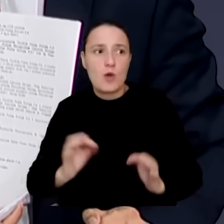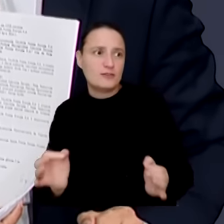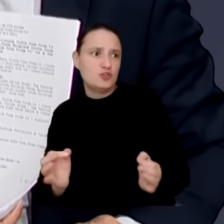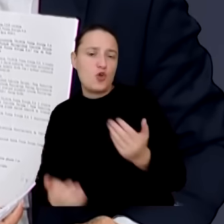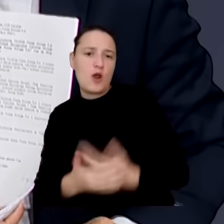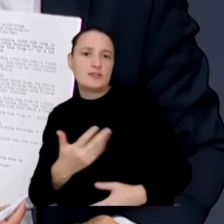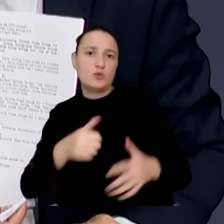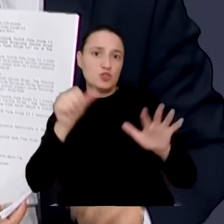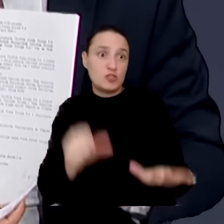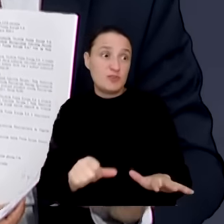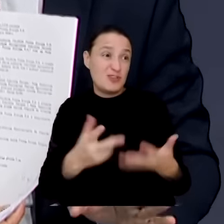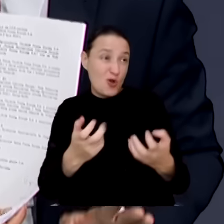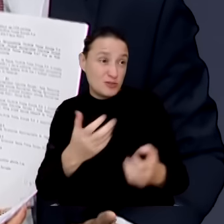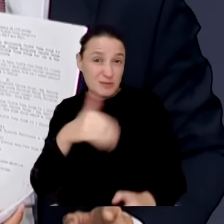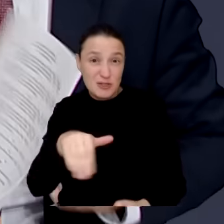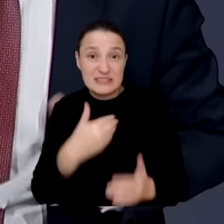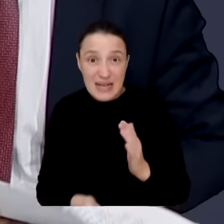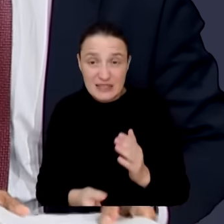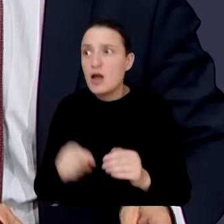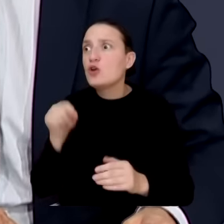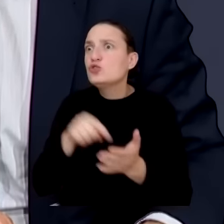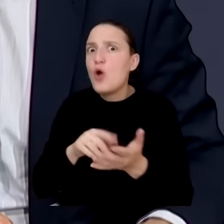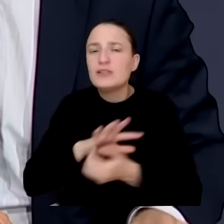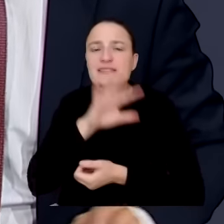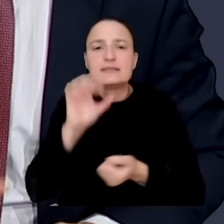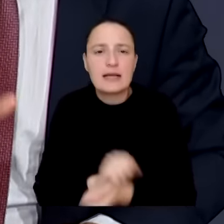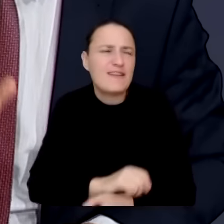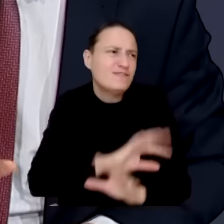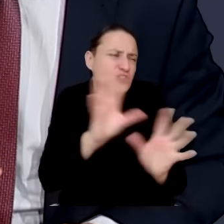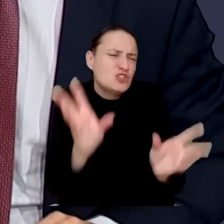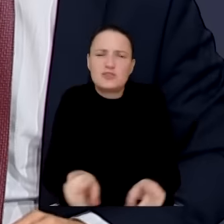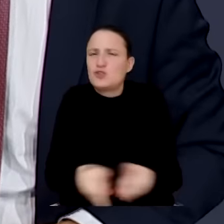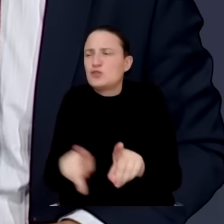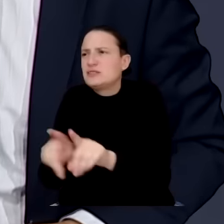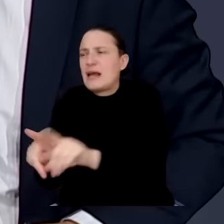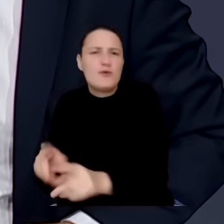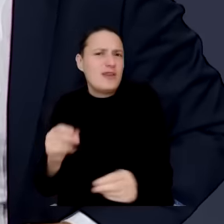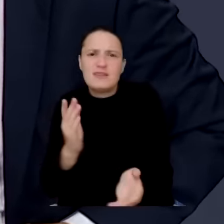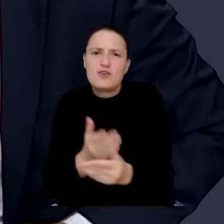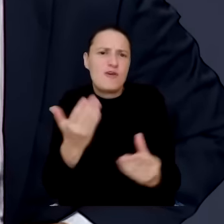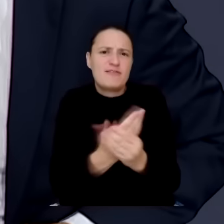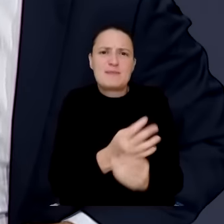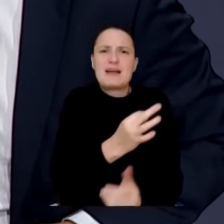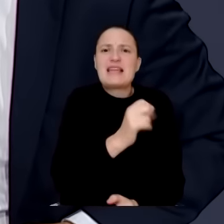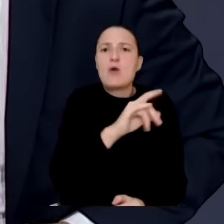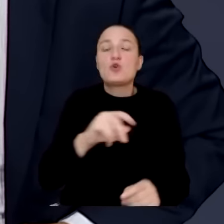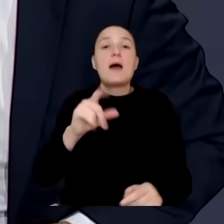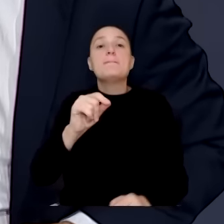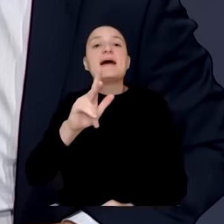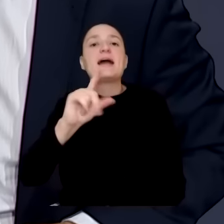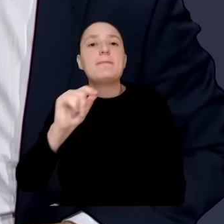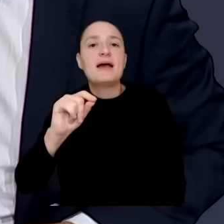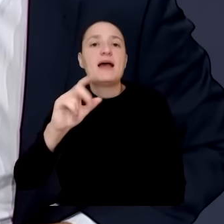półroczu Mamy ponad 800 milionów str to jest gigantyczny skandal i tak jest ze wszystkim bo to nie tylko chodzi o Tauron ale tak samo mamy w PKP Cargo dzisiaj również jest